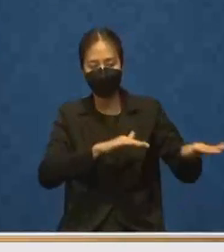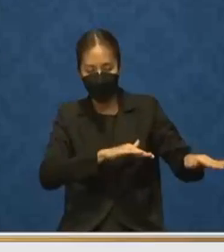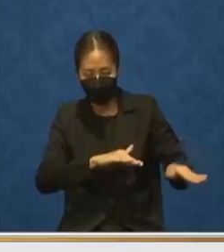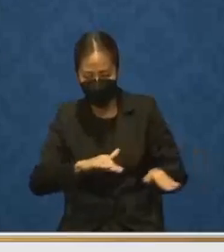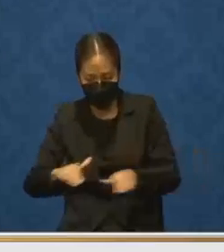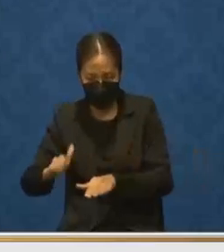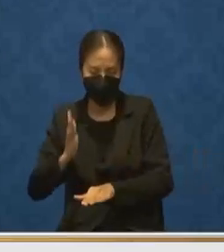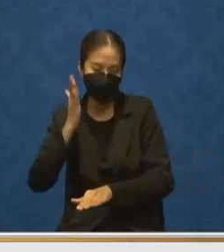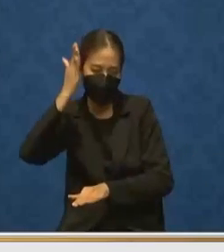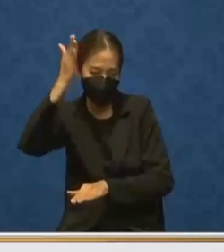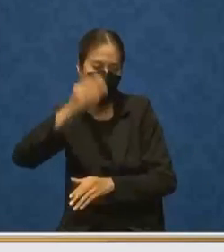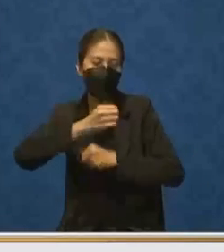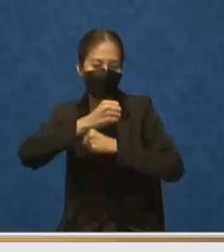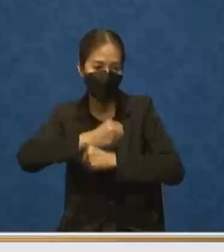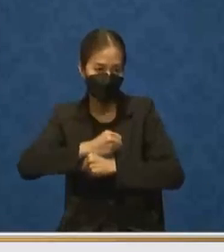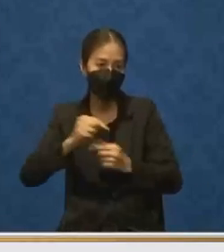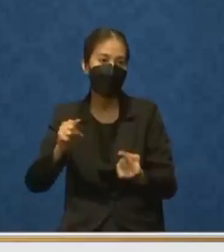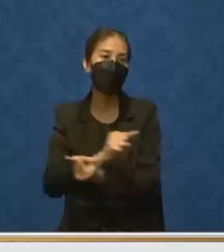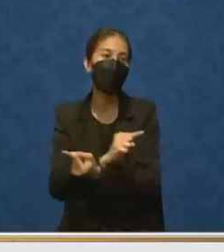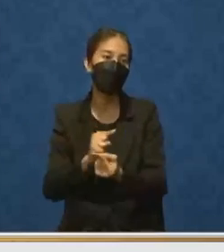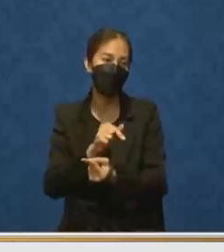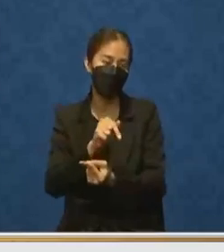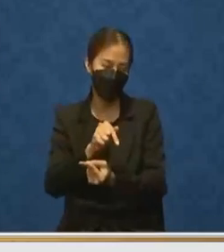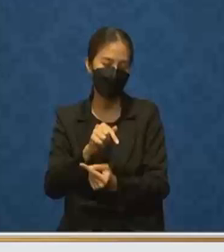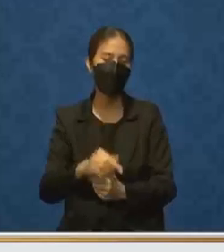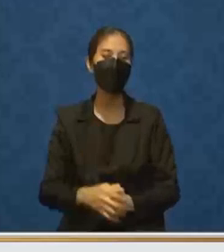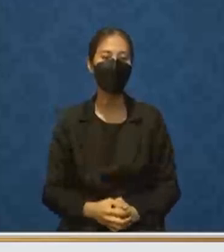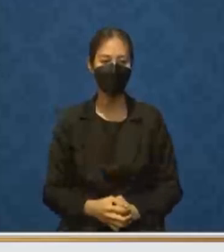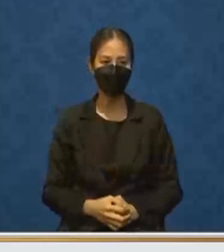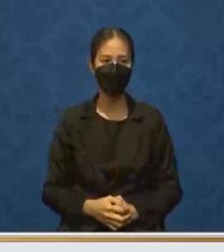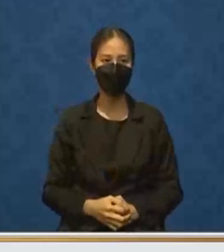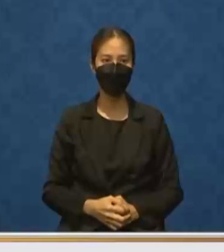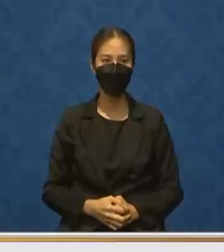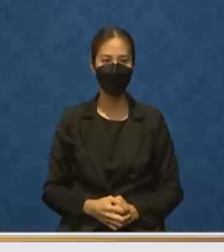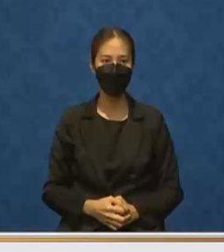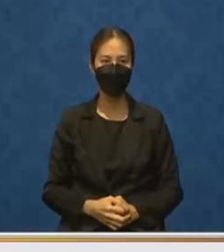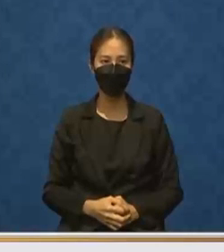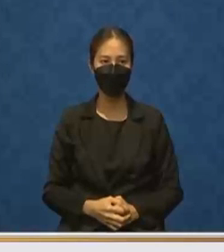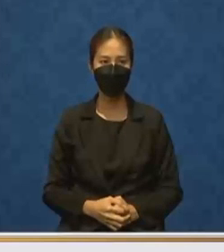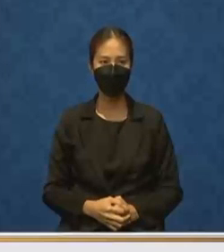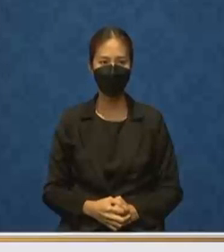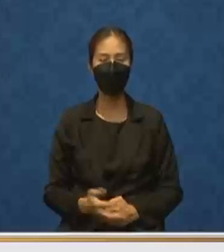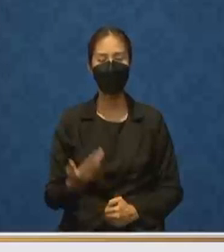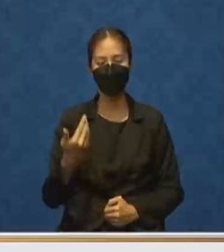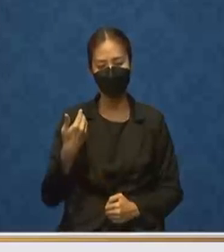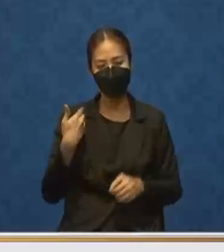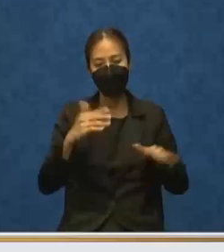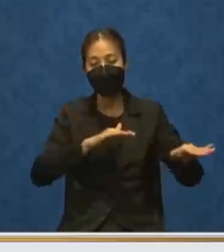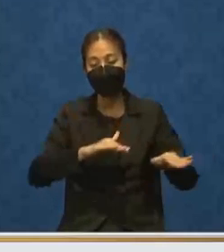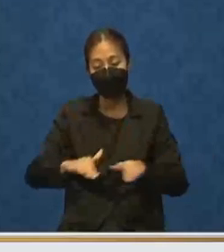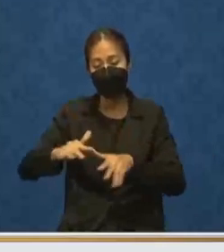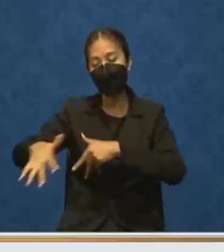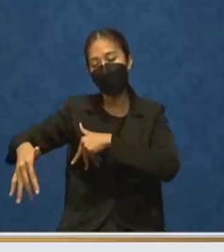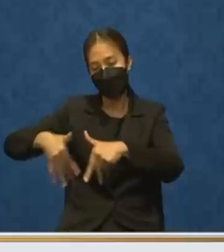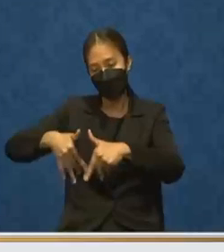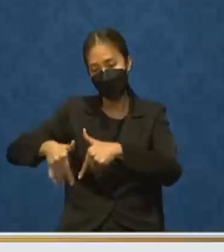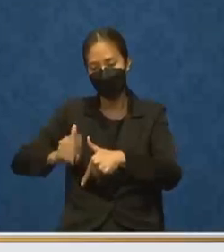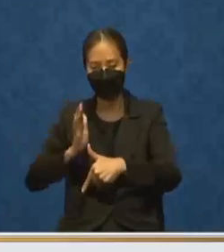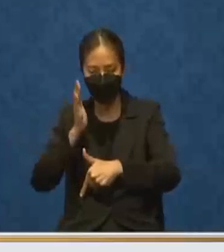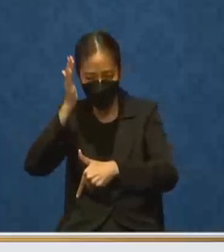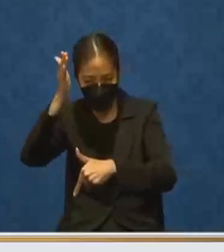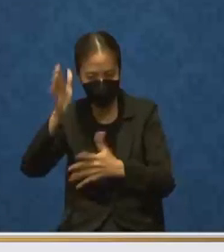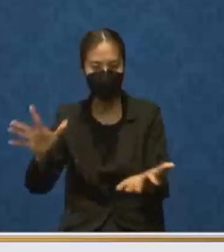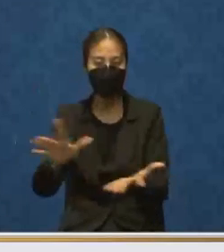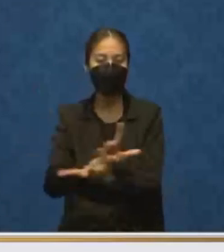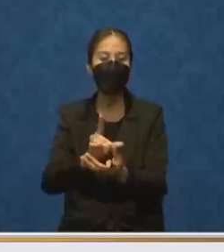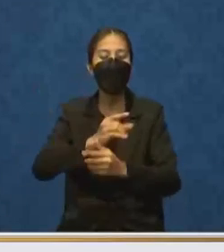วัยงบประมาณ 448.7 ล้านบาทเพื่อเตรียมความพร้อมให้กับประชาชนก่อนเข้าสู่สังคมสูงวัยโดย